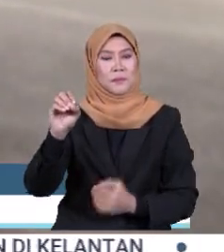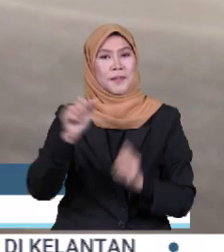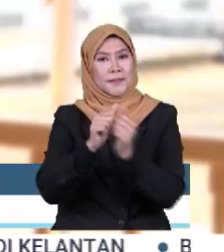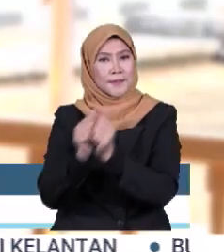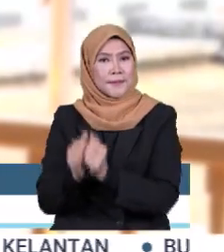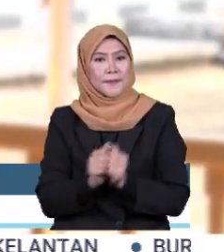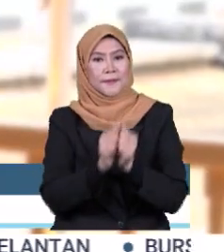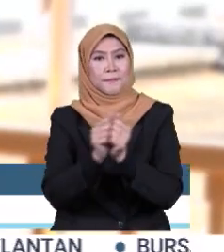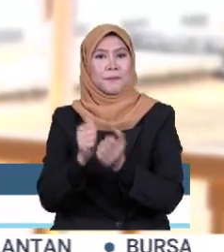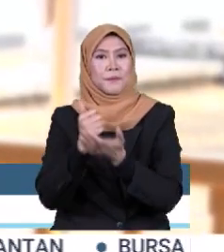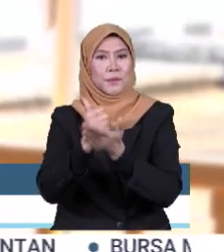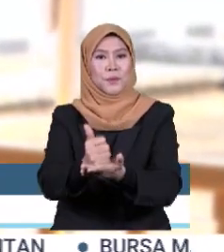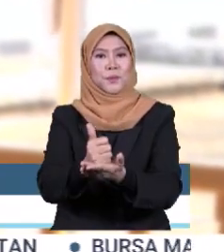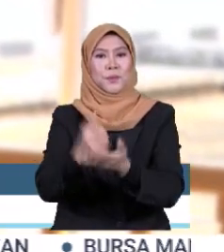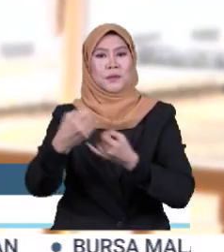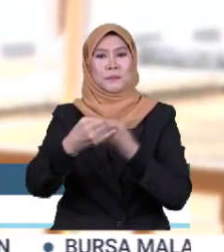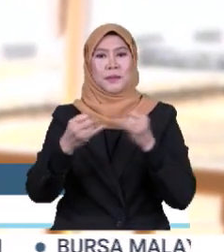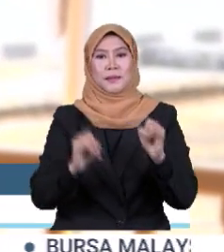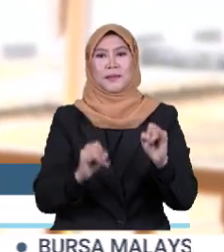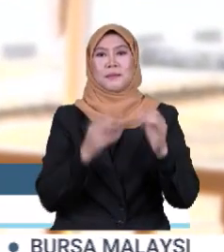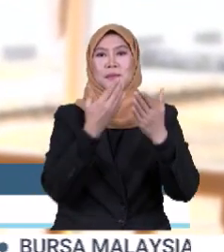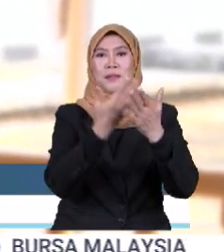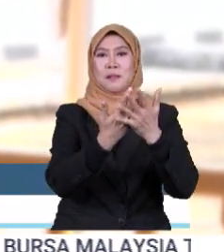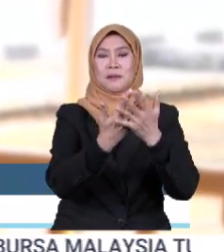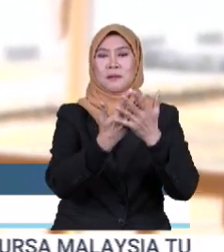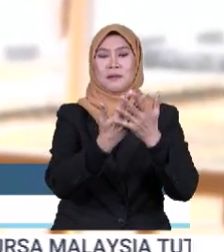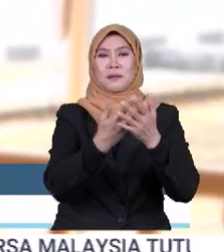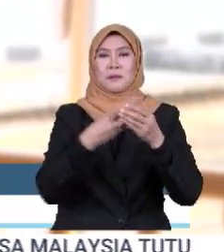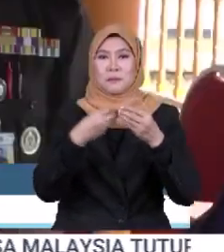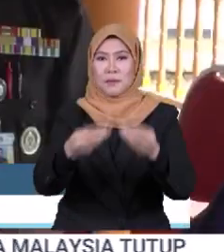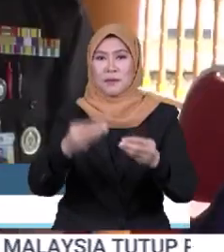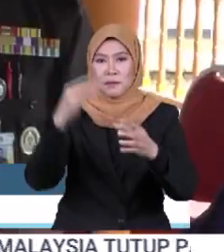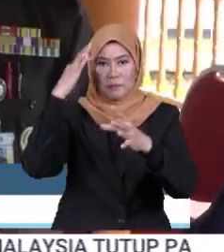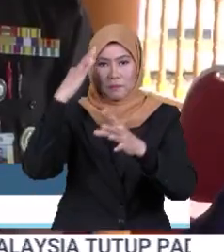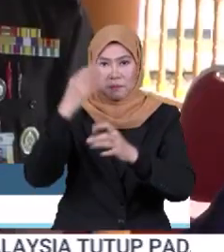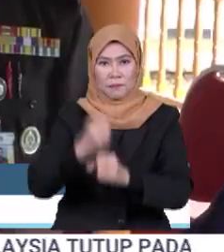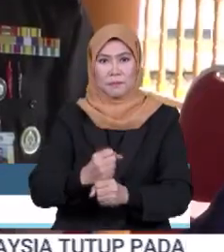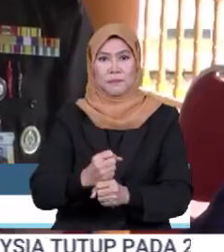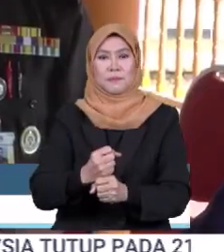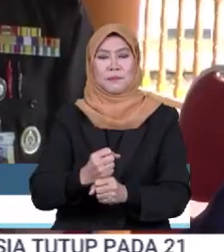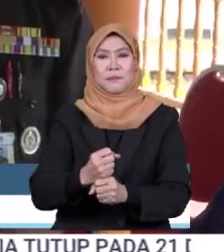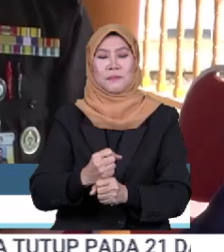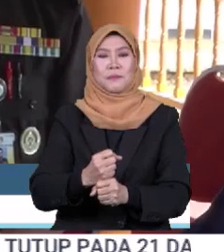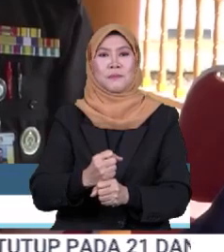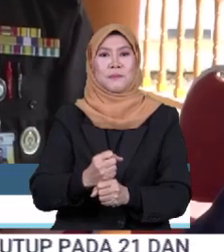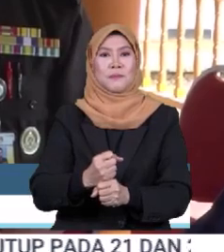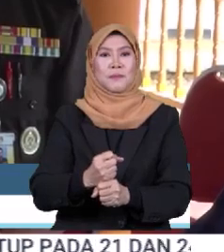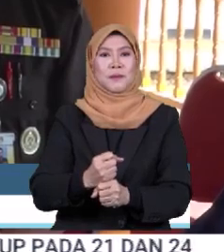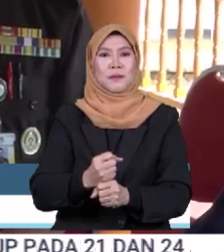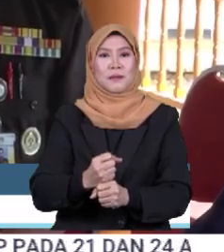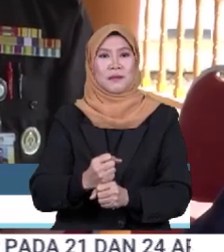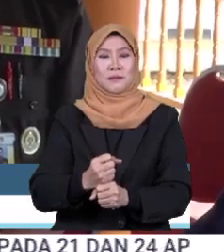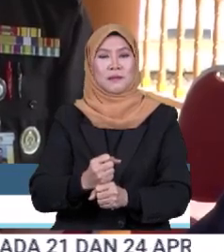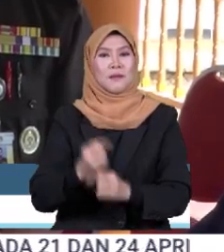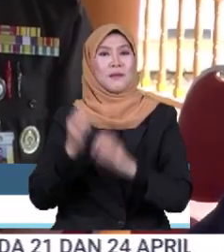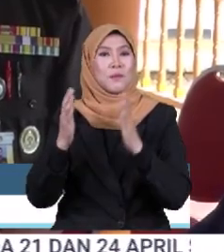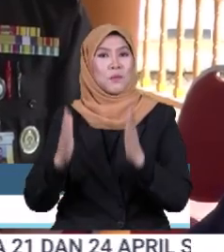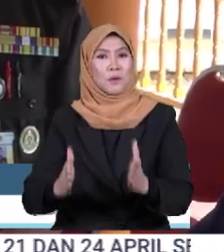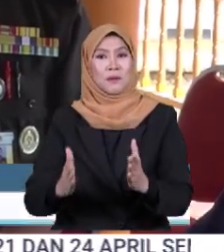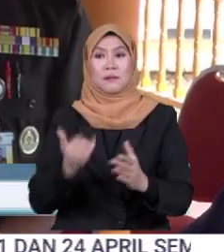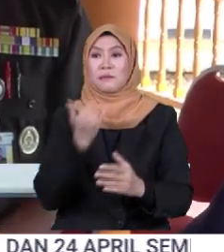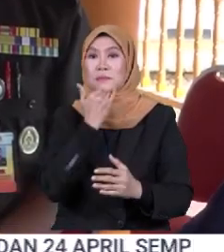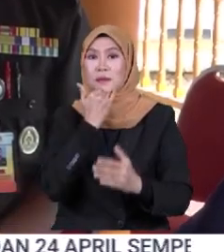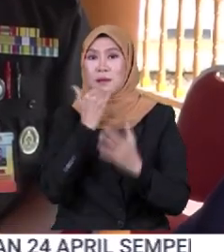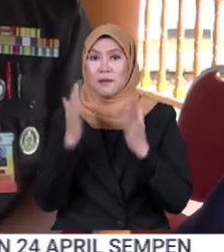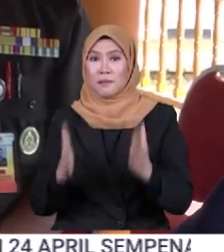sama-sama membantu Jabatan Penjara dalam memberi ruang dan memberi kepercayaan kepada penghuni-penghuni ataupun mereka-mereka yang